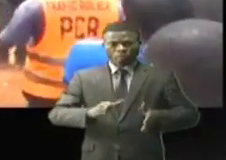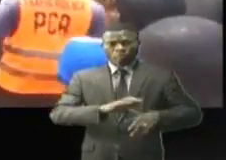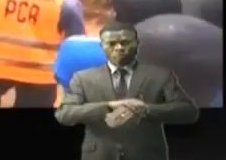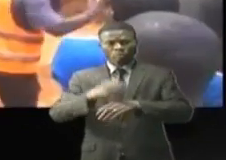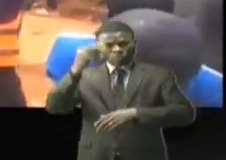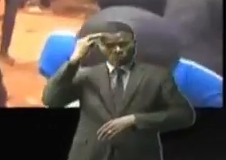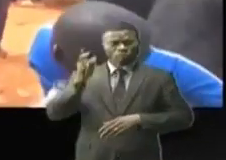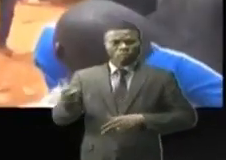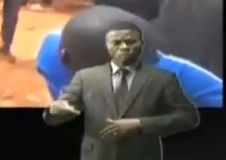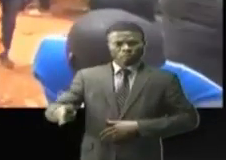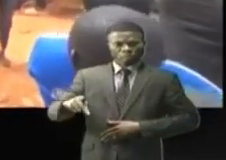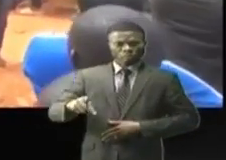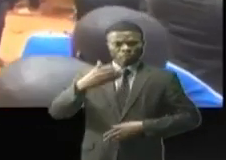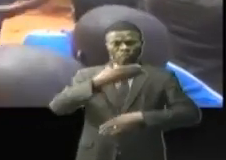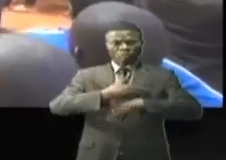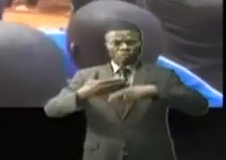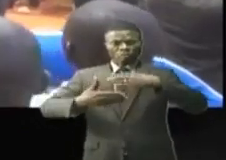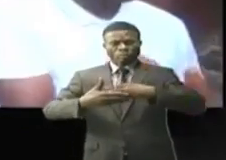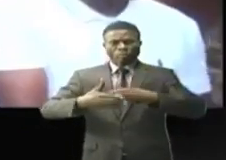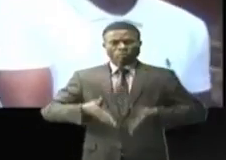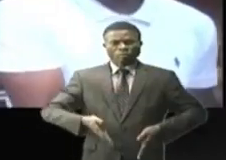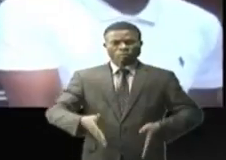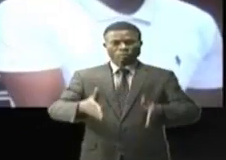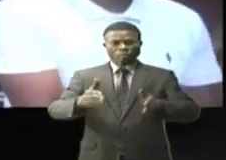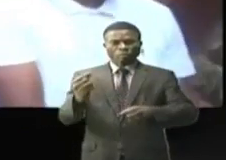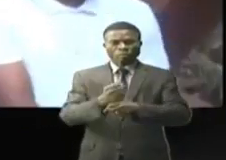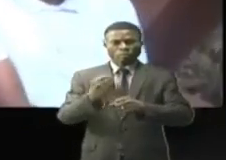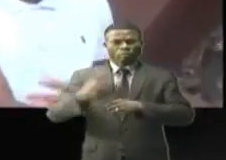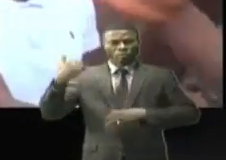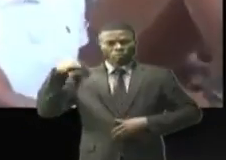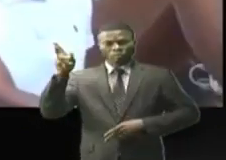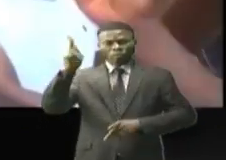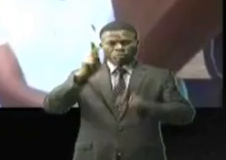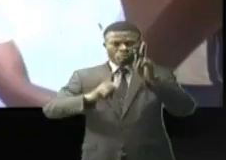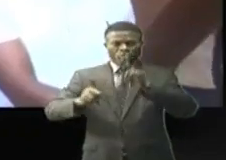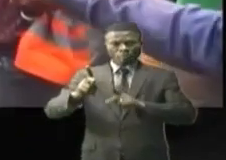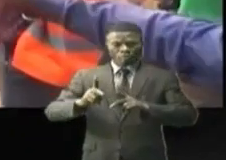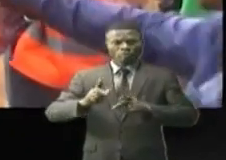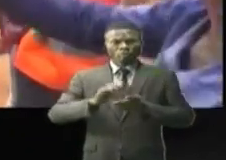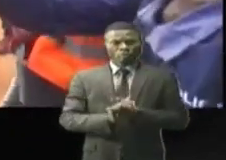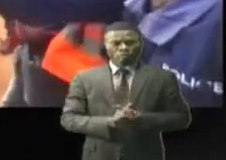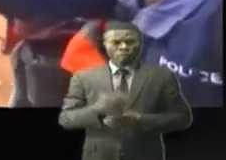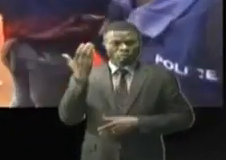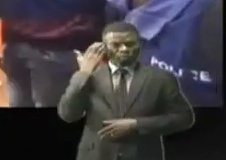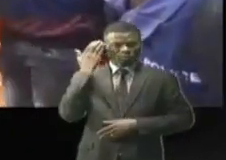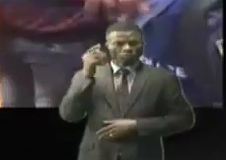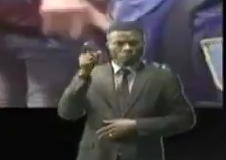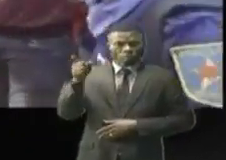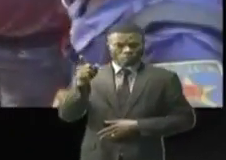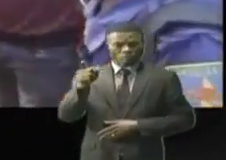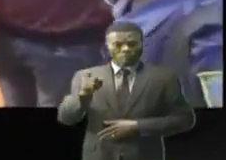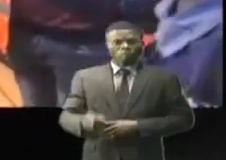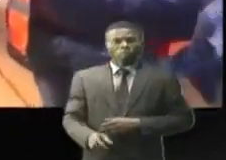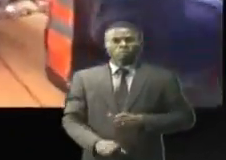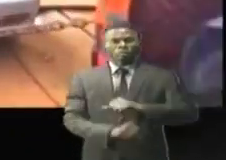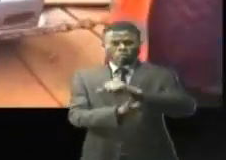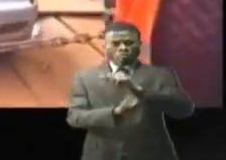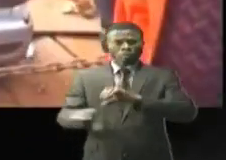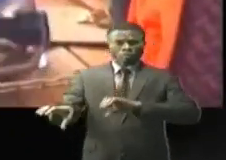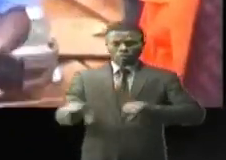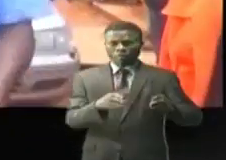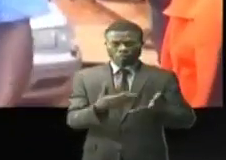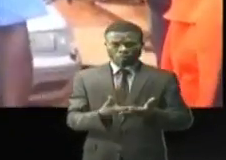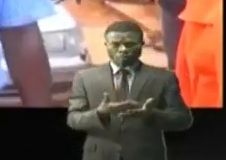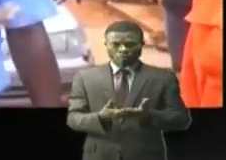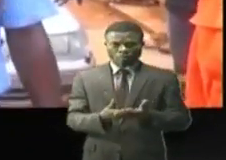ministre provincial des infrastructures, travaux publics et reconstruction, Norder Mandana assiste et préside en même temps